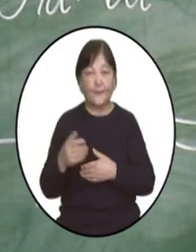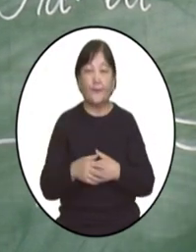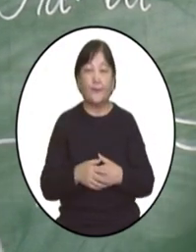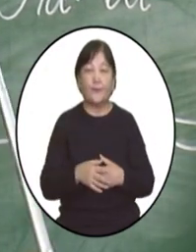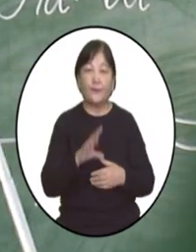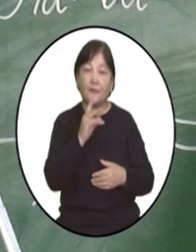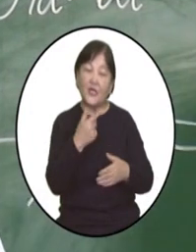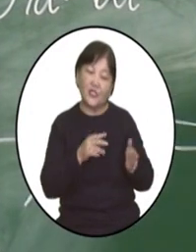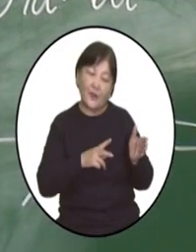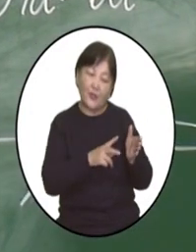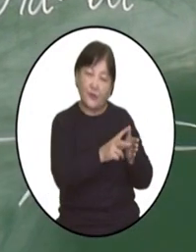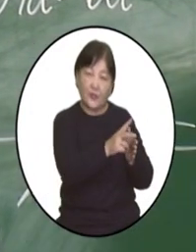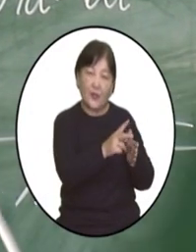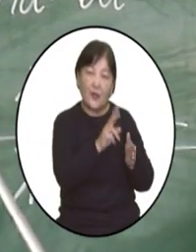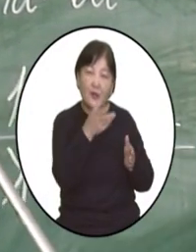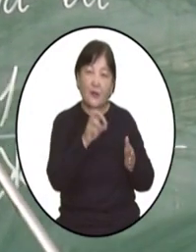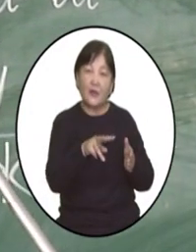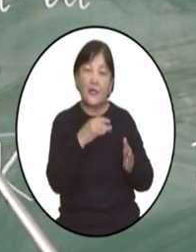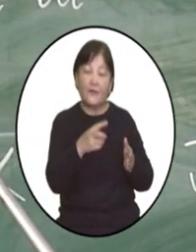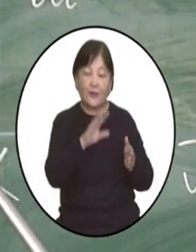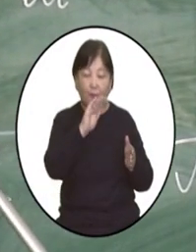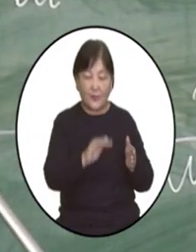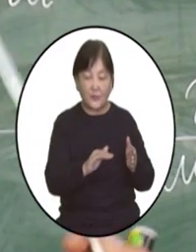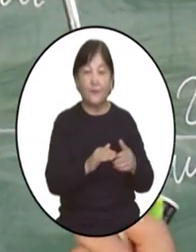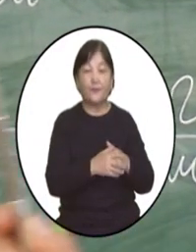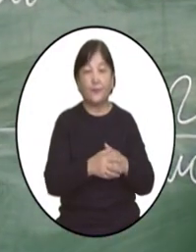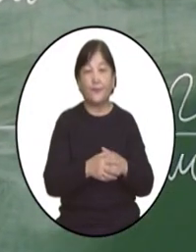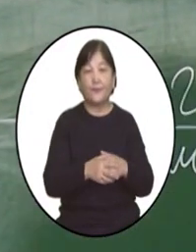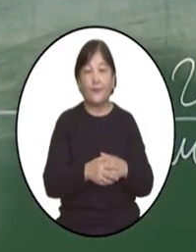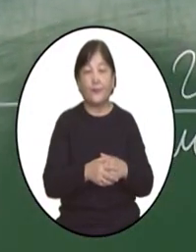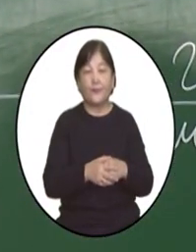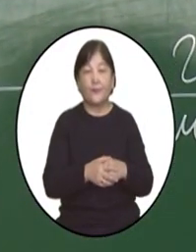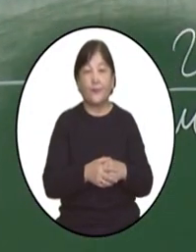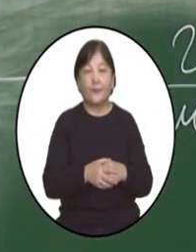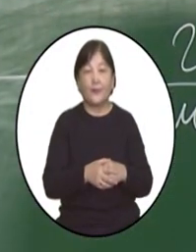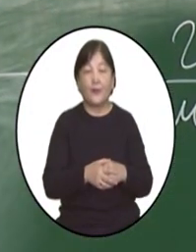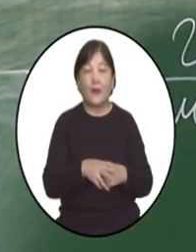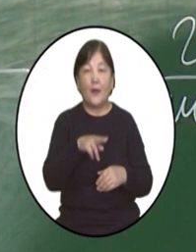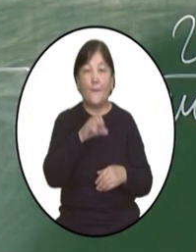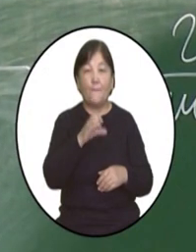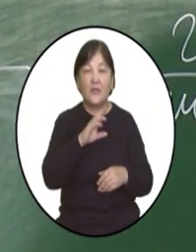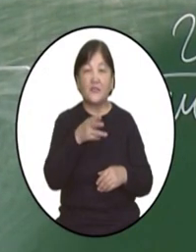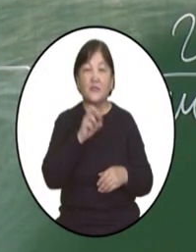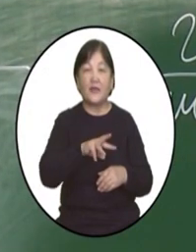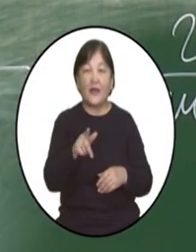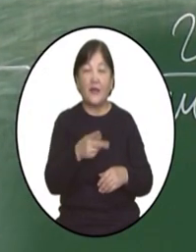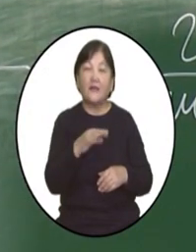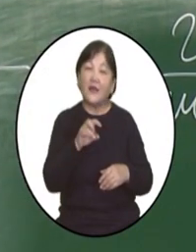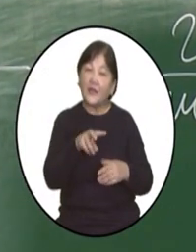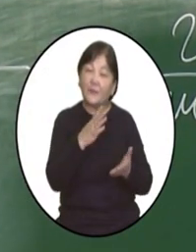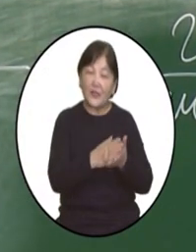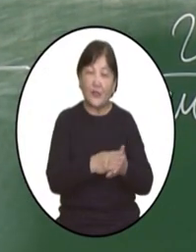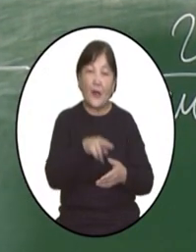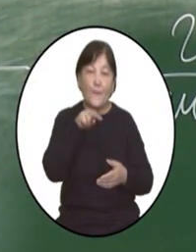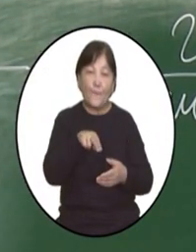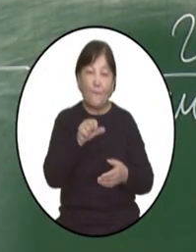нэгж явж байгаа. Мөн кельвин температур байгаа учраас кельвинээр илэрхийлэгдсэн байна. Паскал даралт өгсөн учраас паскалаар